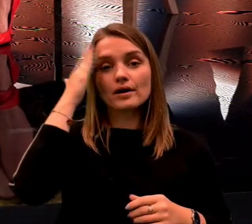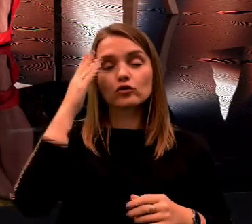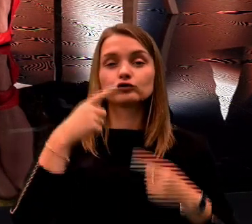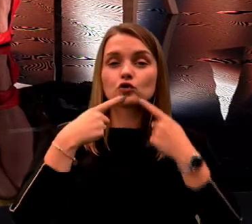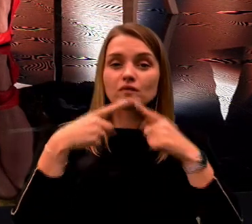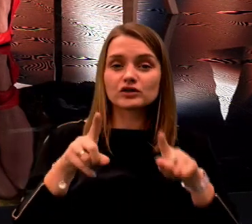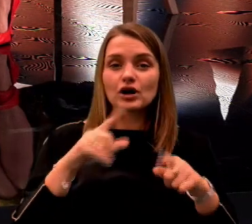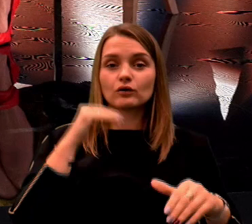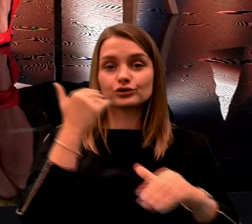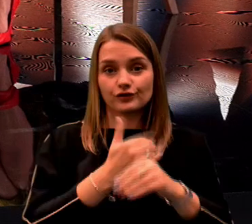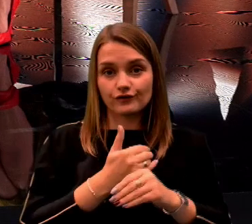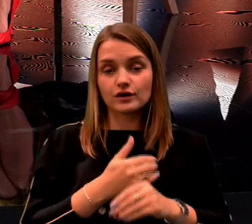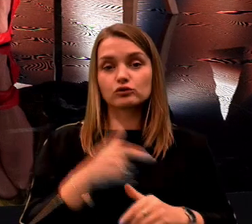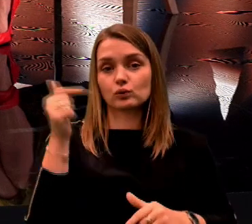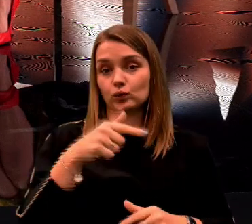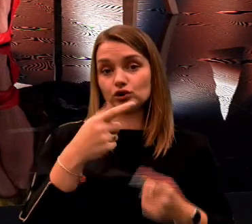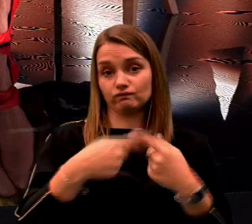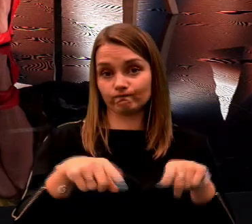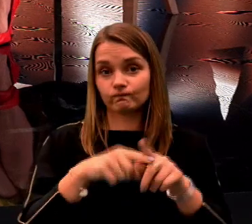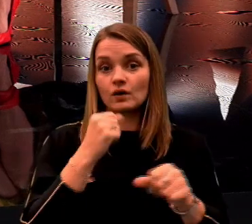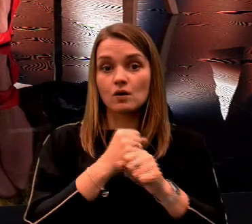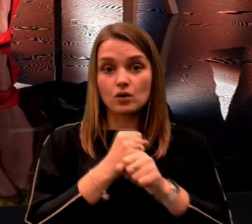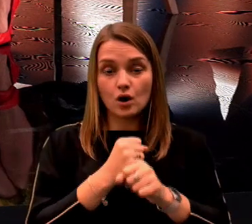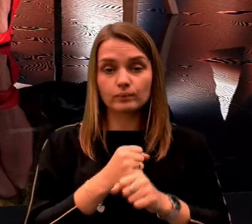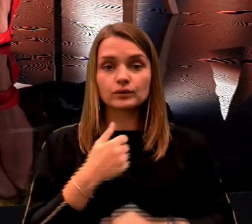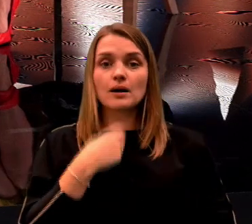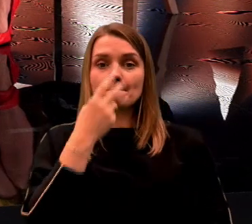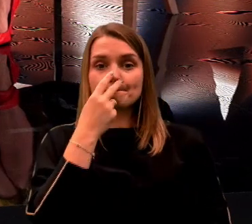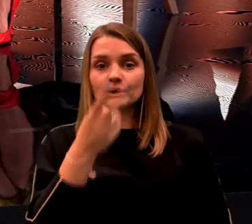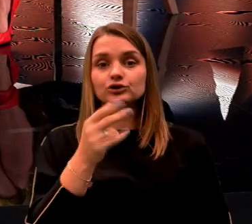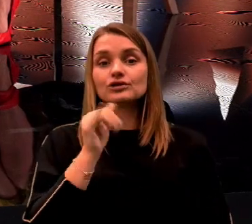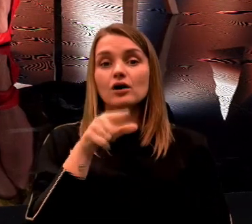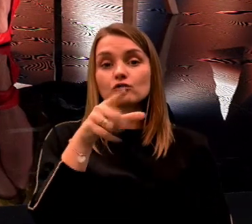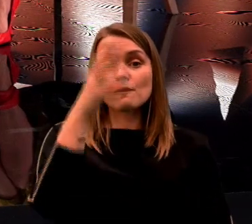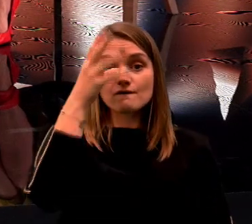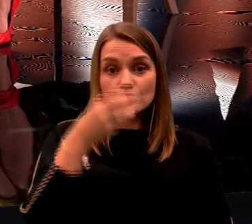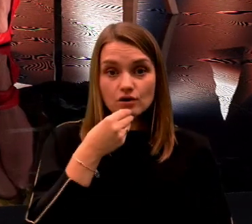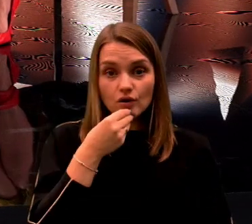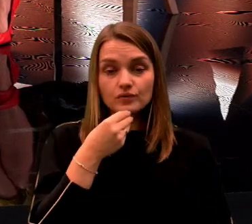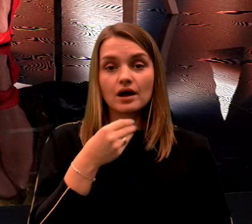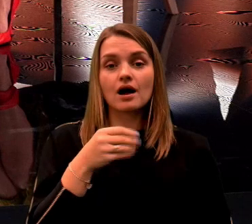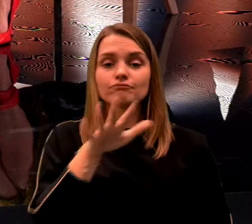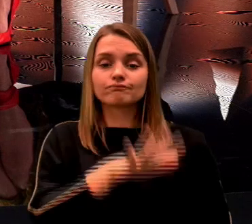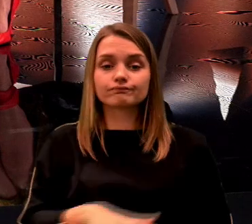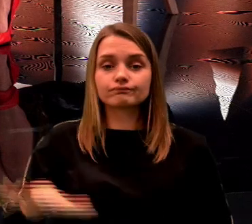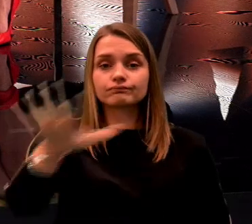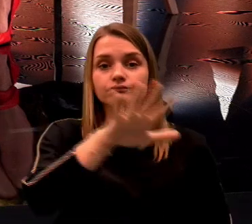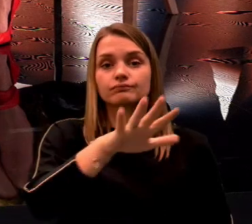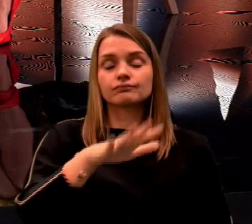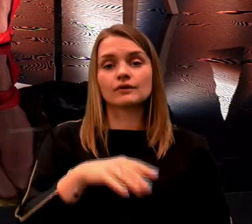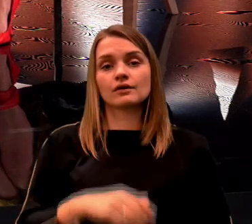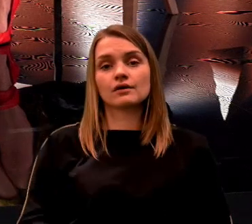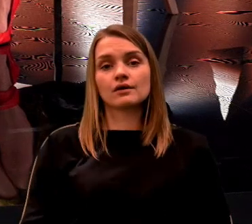firmie, żeby to robili. Patrząc z punktu widzenia tego, jak to wygląda w tych okolicach, w których